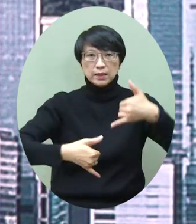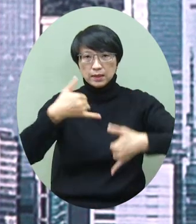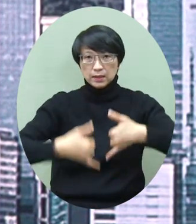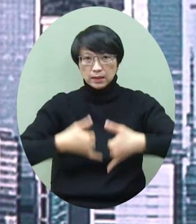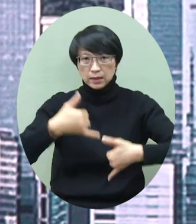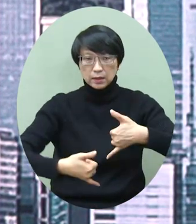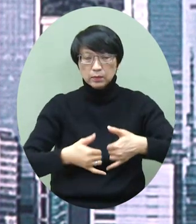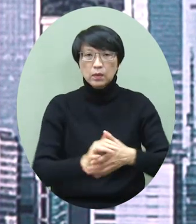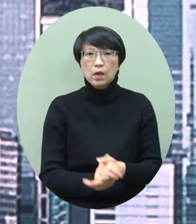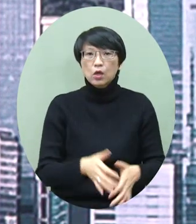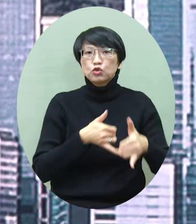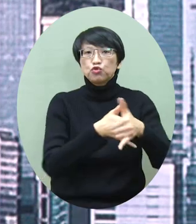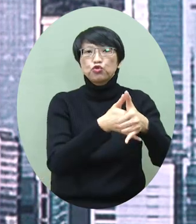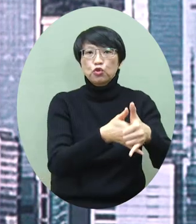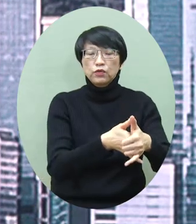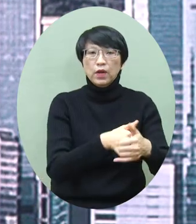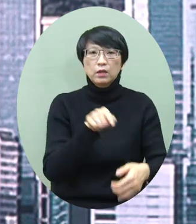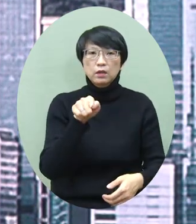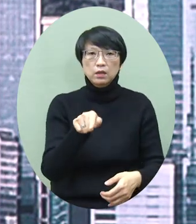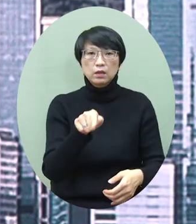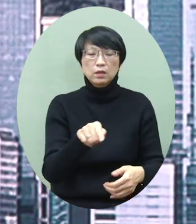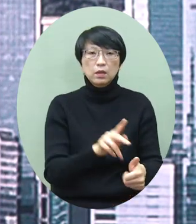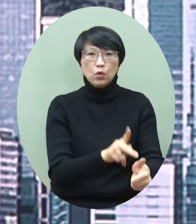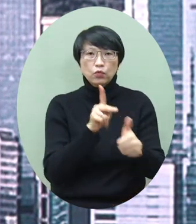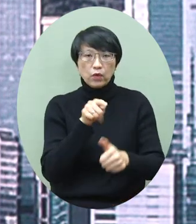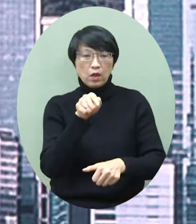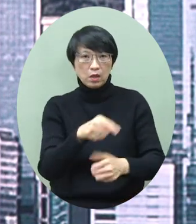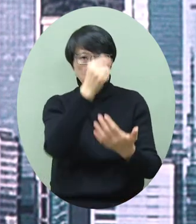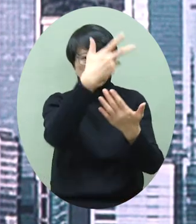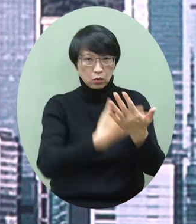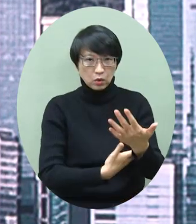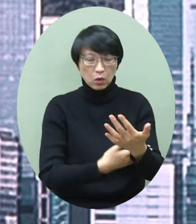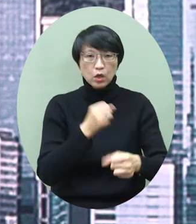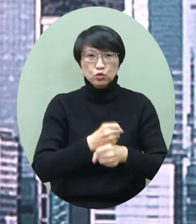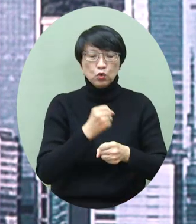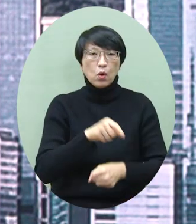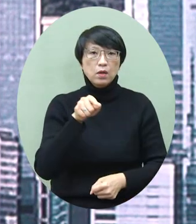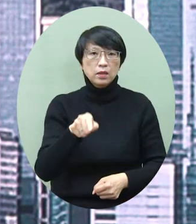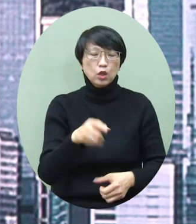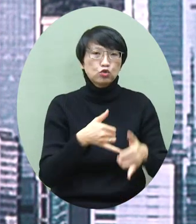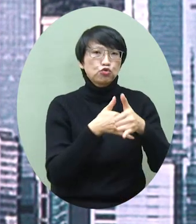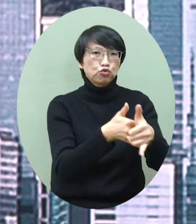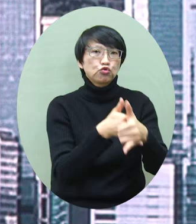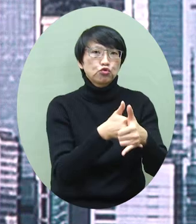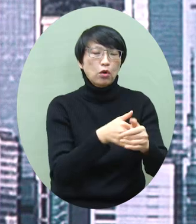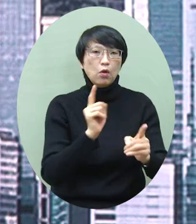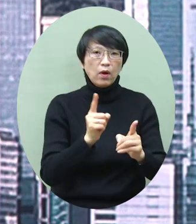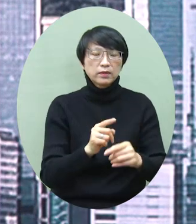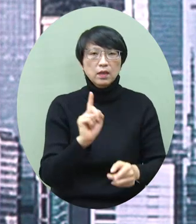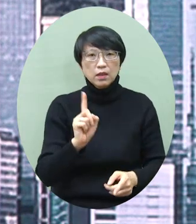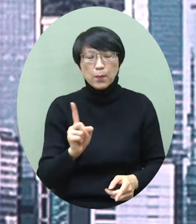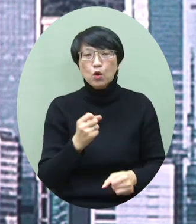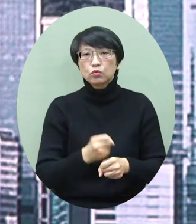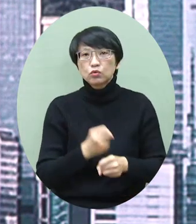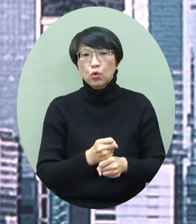咁會唔會去追究，即係用翻？這個規例去做出一個即作出一個追究或者跟進的工